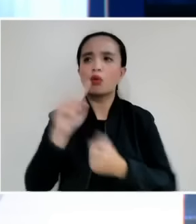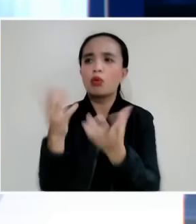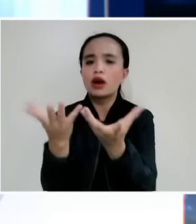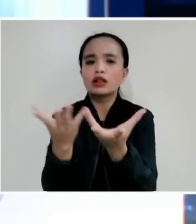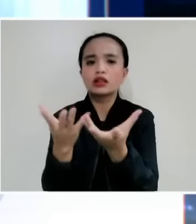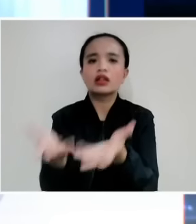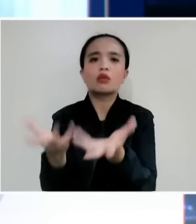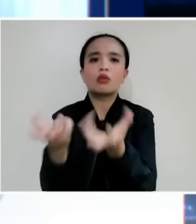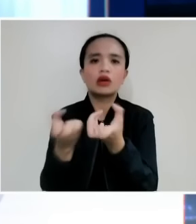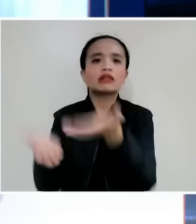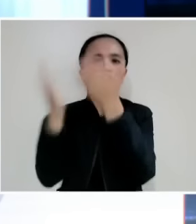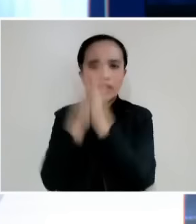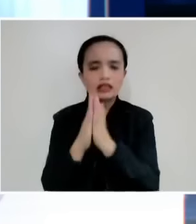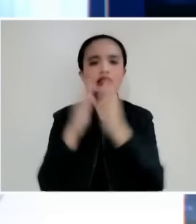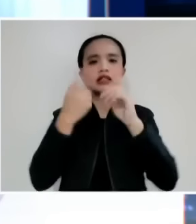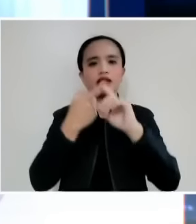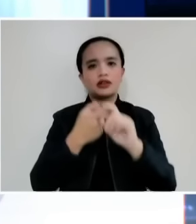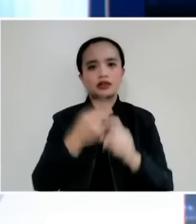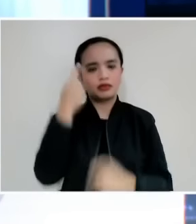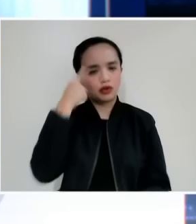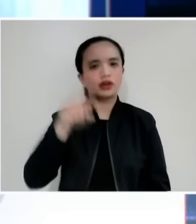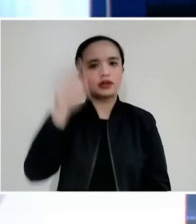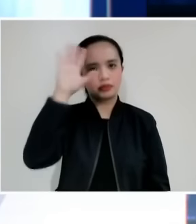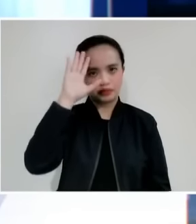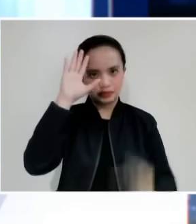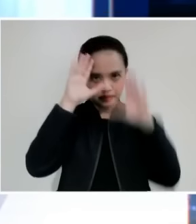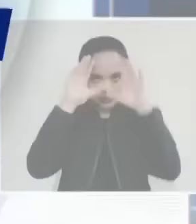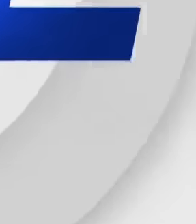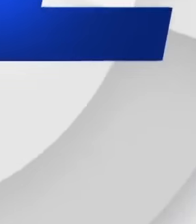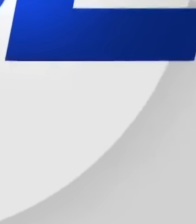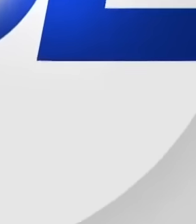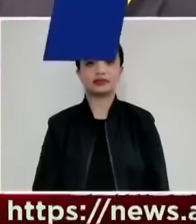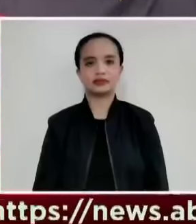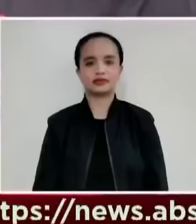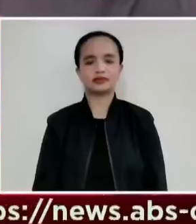Pangulo. Nagpapatrol, Robert Mano.